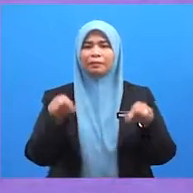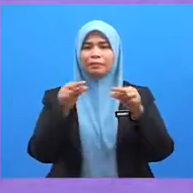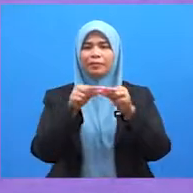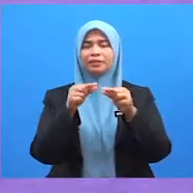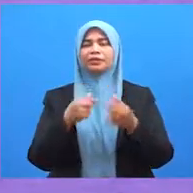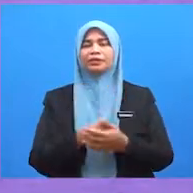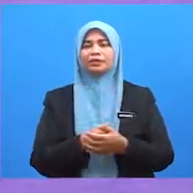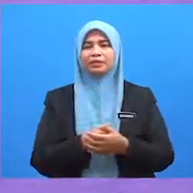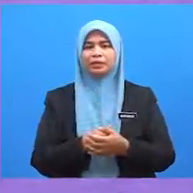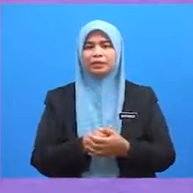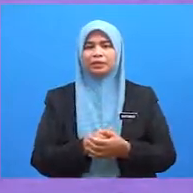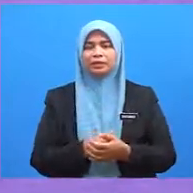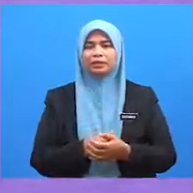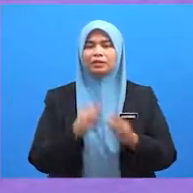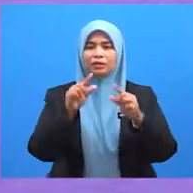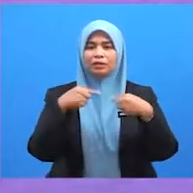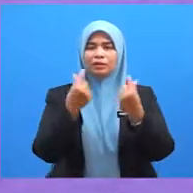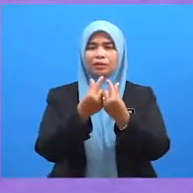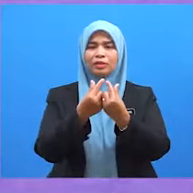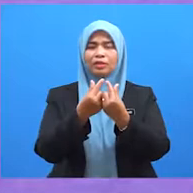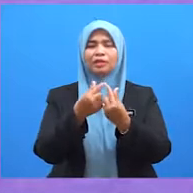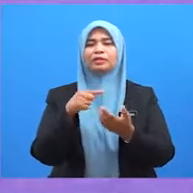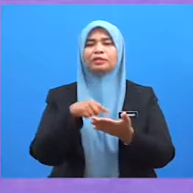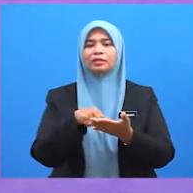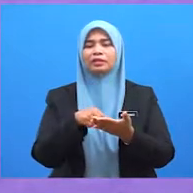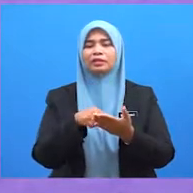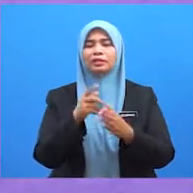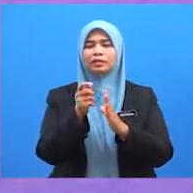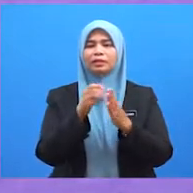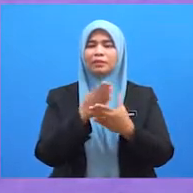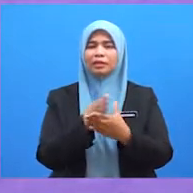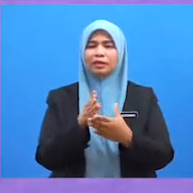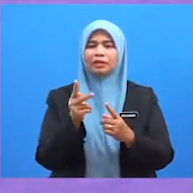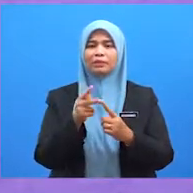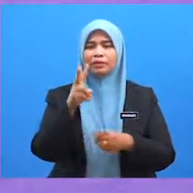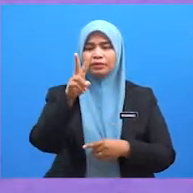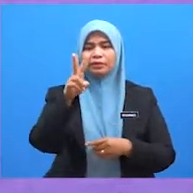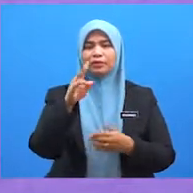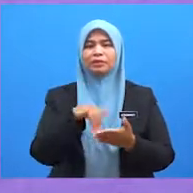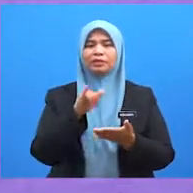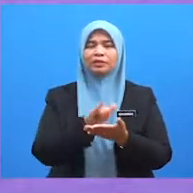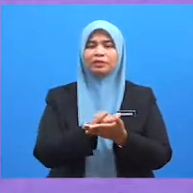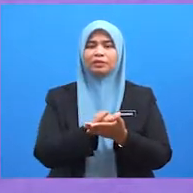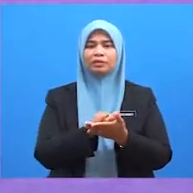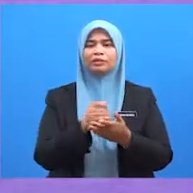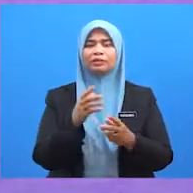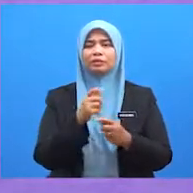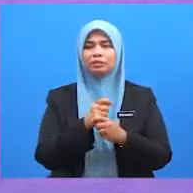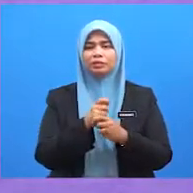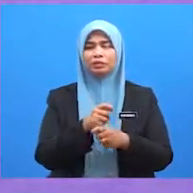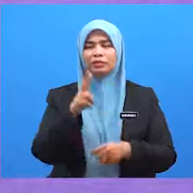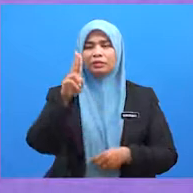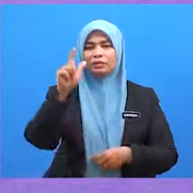di Aceh. Golongan ulama di Aceh terbahagi kepada dua, iaitu peranan ulama